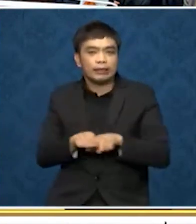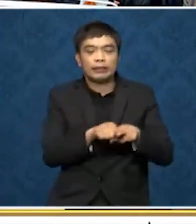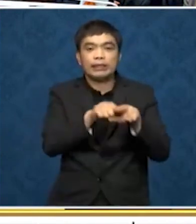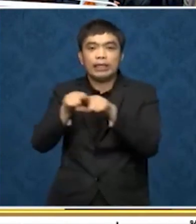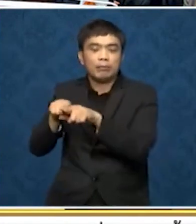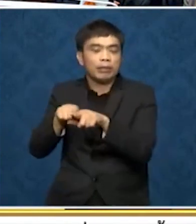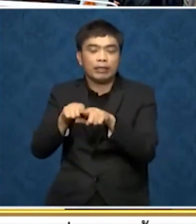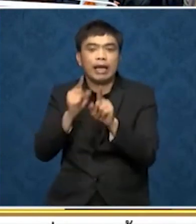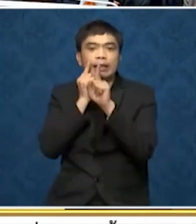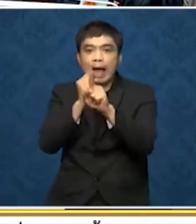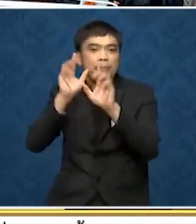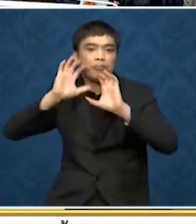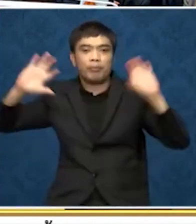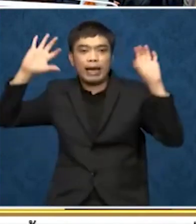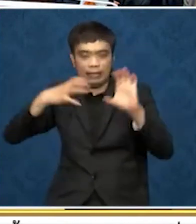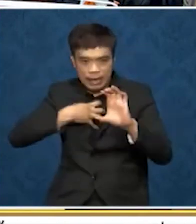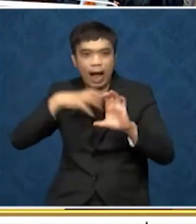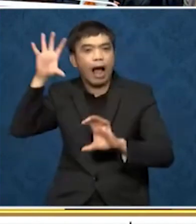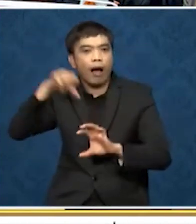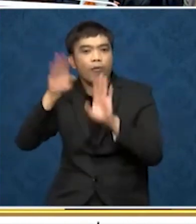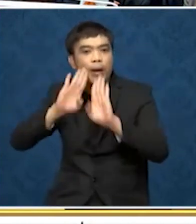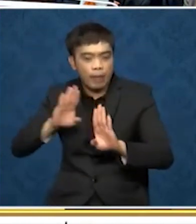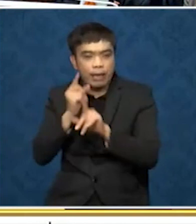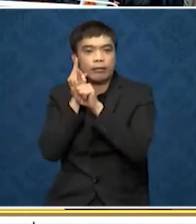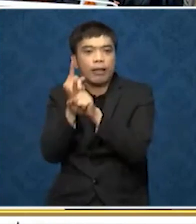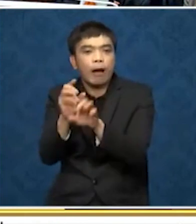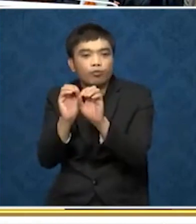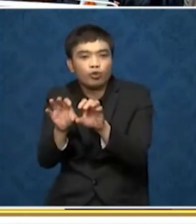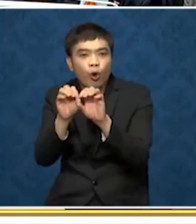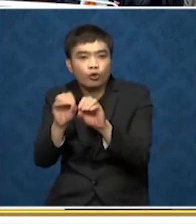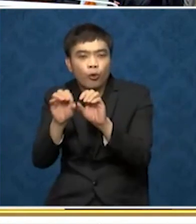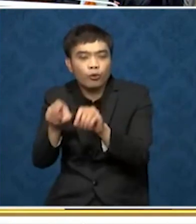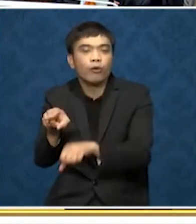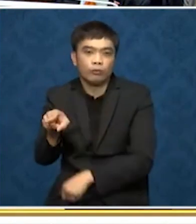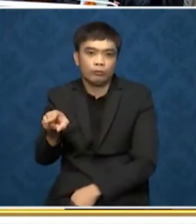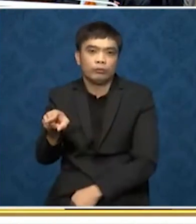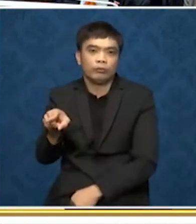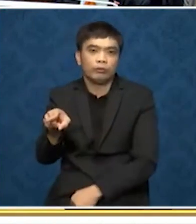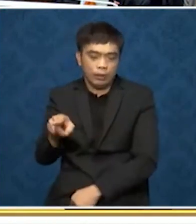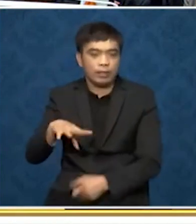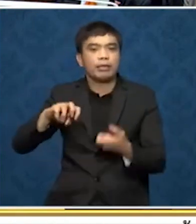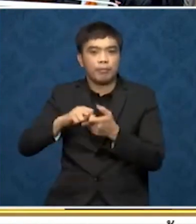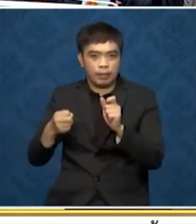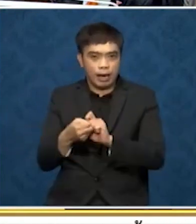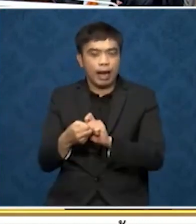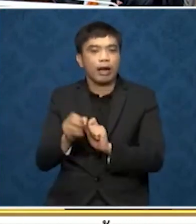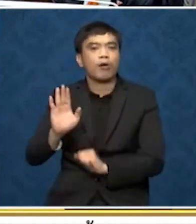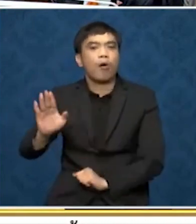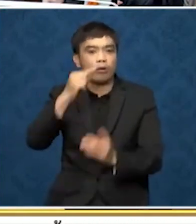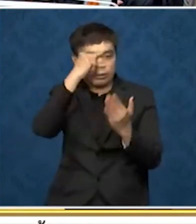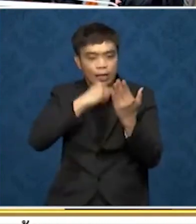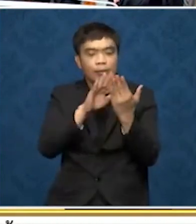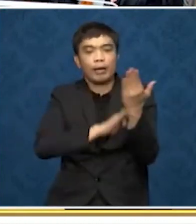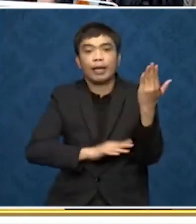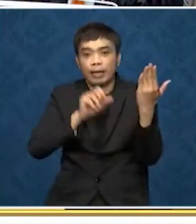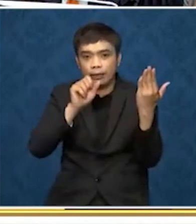ขนบแบบที่รัฐต้องการนี่หรือเปล่าคะคือปัญหาที่แท้จริงของประเทศนี้ท่าน